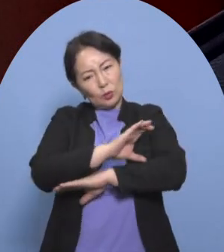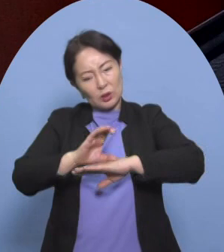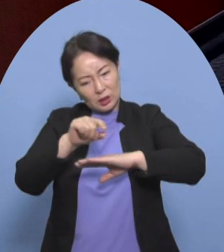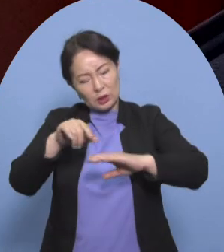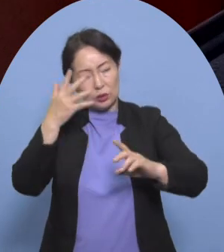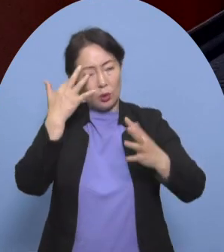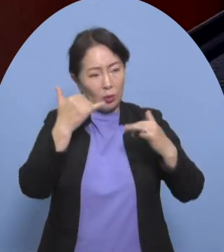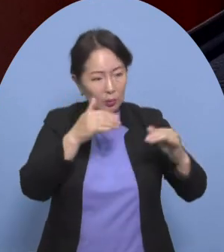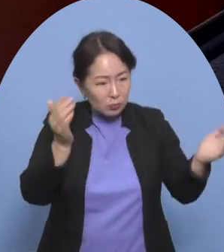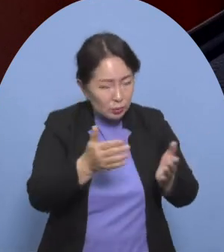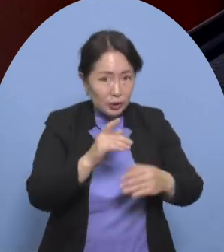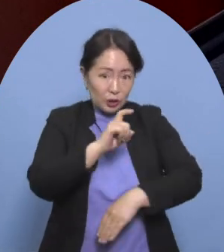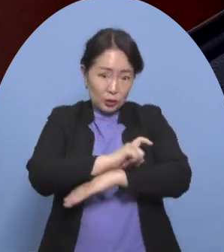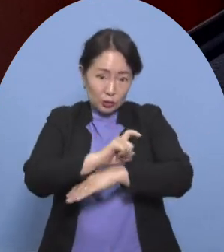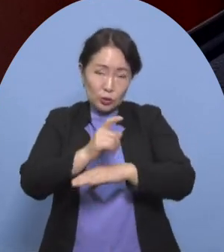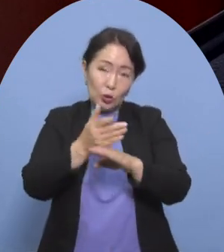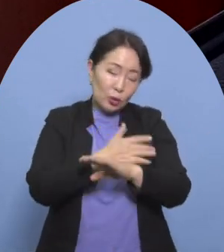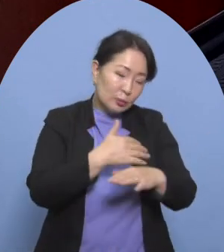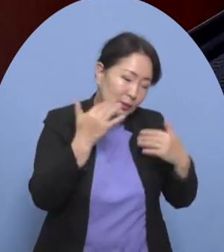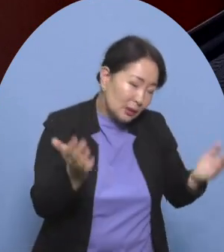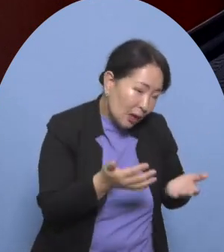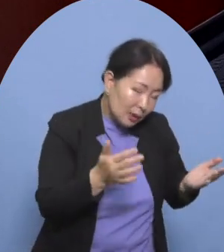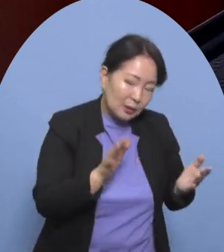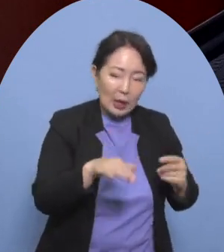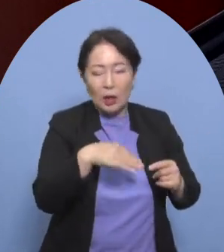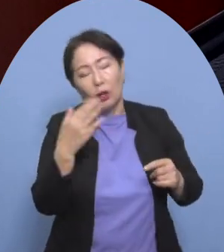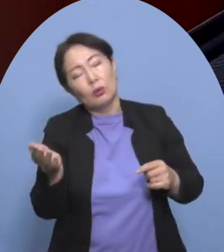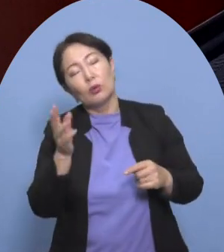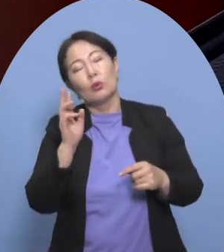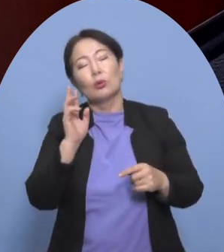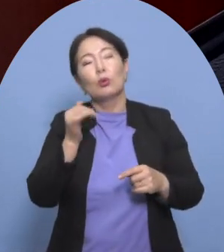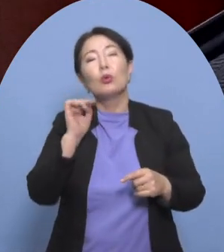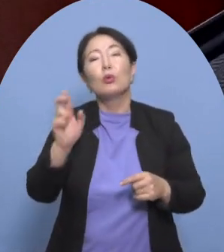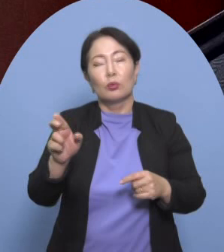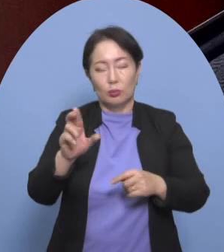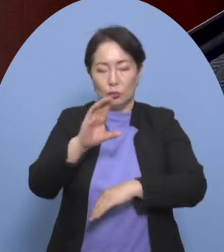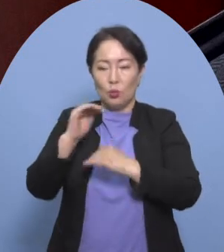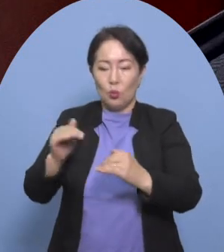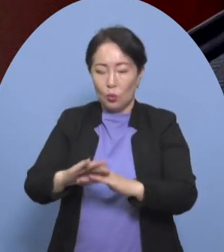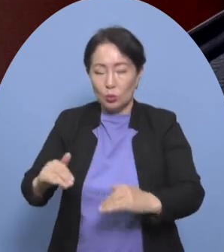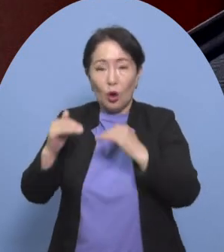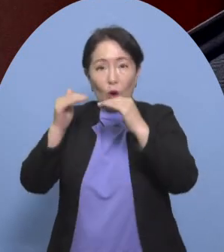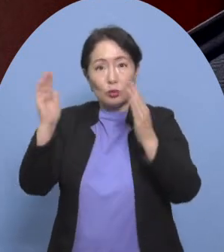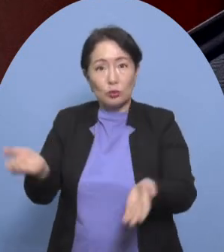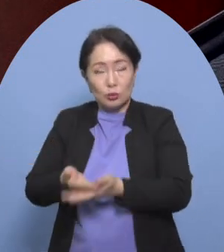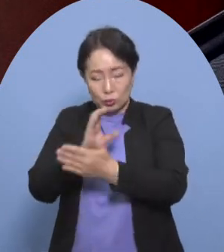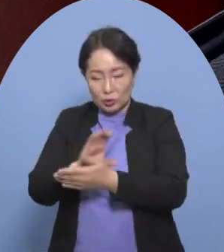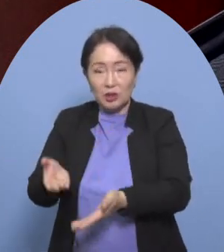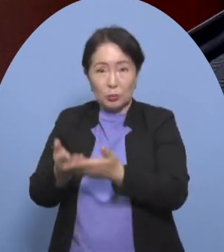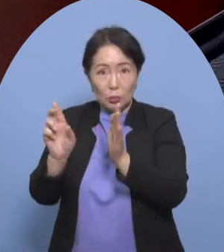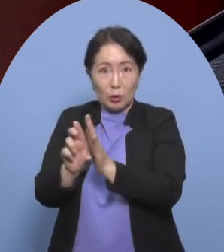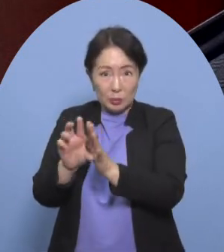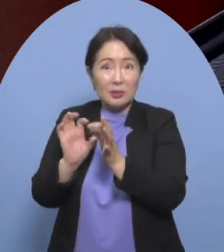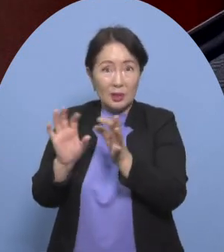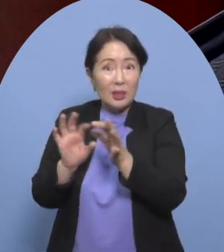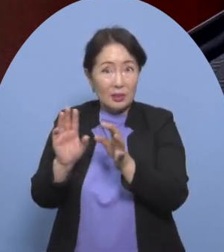байгуулалтанд үдээс өмнө хичээлээр дамжуулах хийхс гадна үдээс хойш хүүхд төгжүүлэх үйл ажиллагаа клуб сонгон зас дугуйлангийн зохион байгуулалтаар сургуулийг дэмжих боломжууд